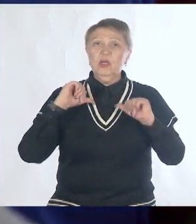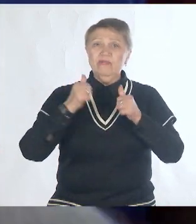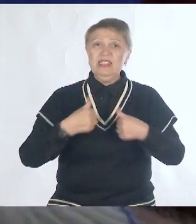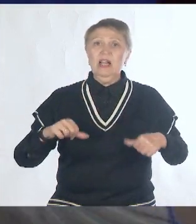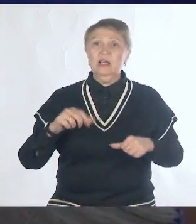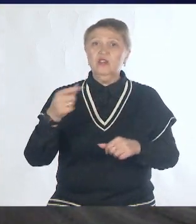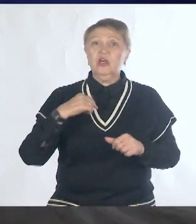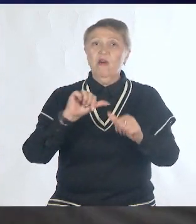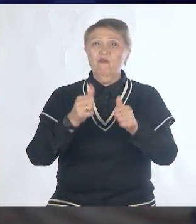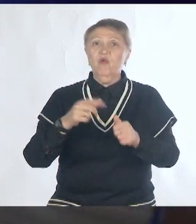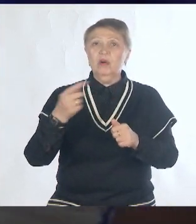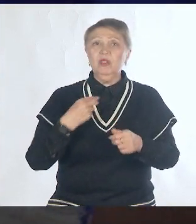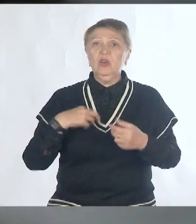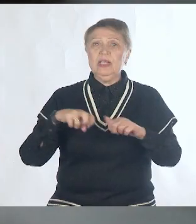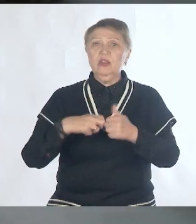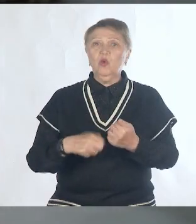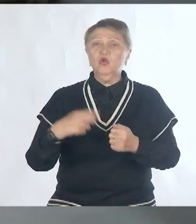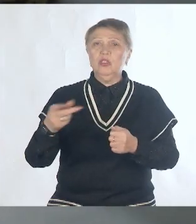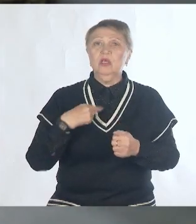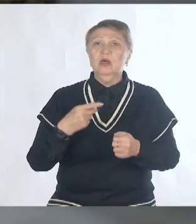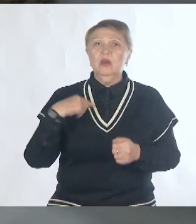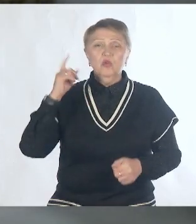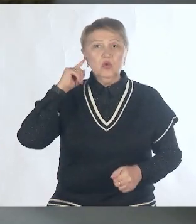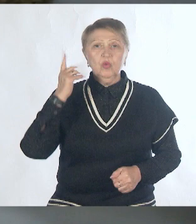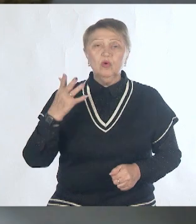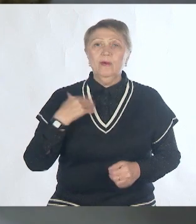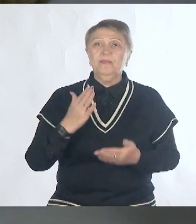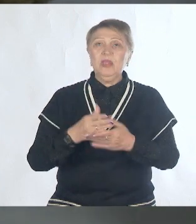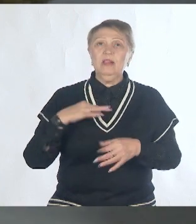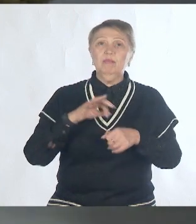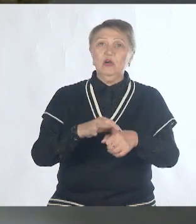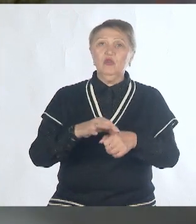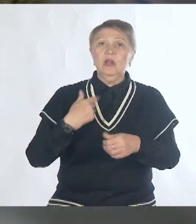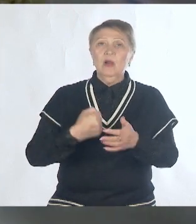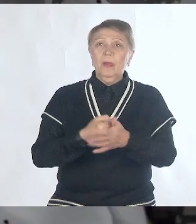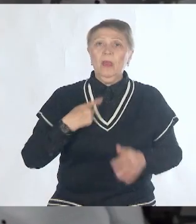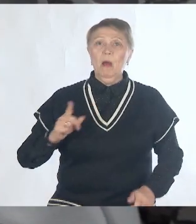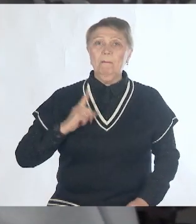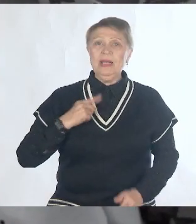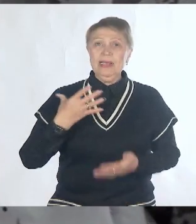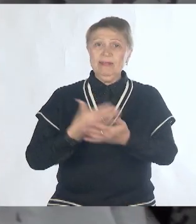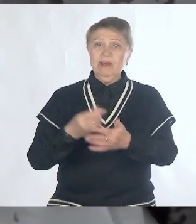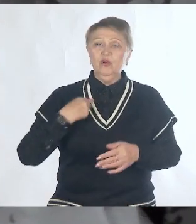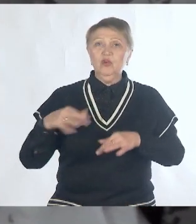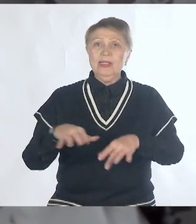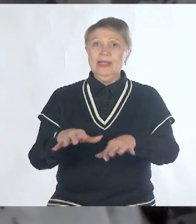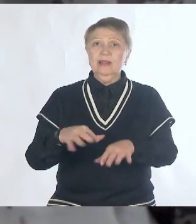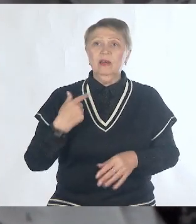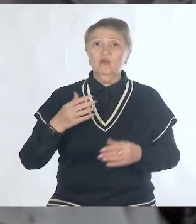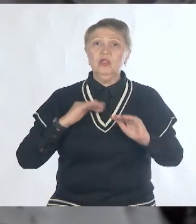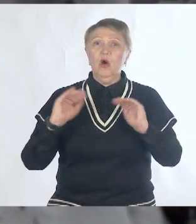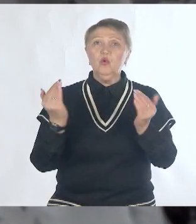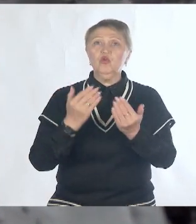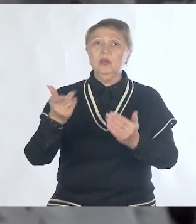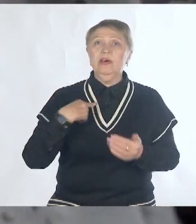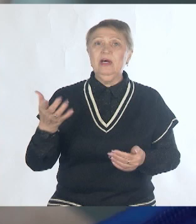у него нарушен слух парень прошел путь от одинокого сироты с инвалидностью до мастера своего дела окружённого множеством друзей сейчас